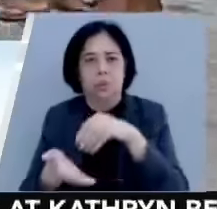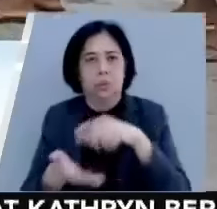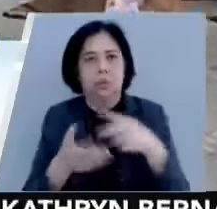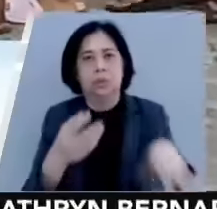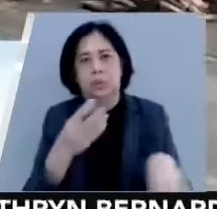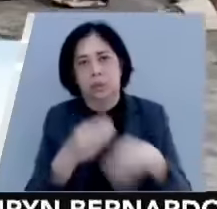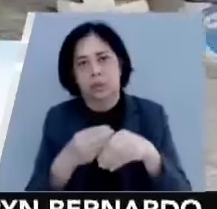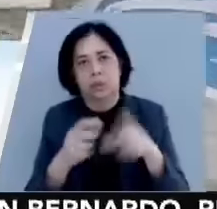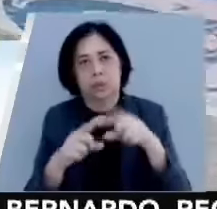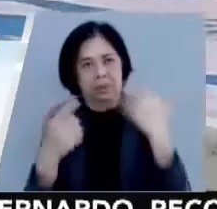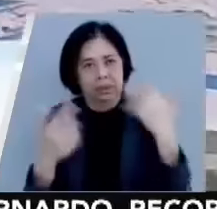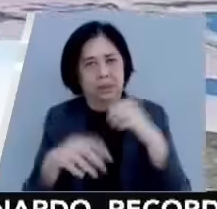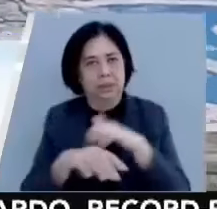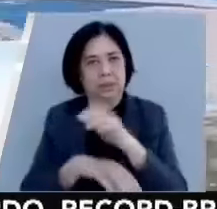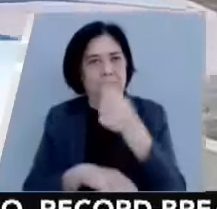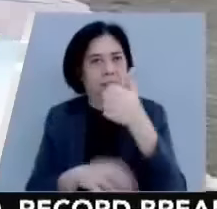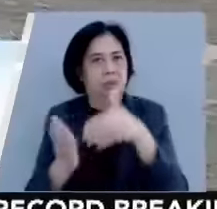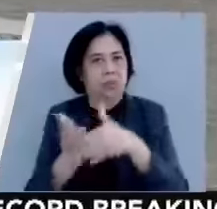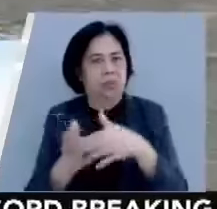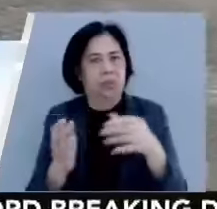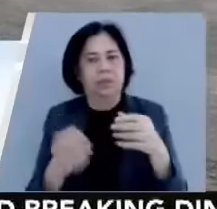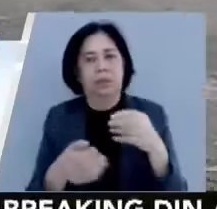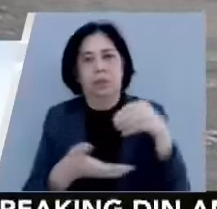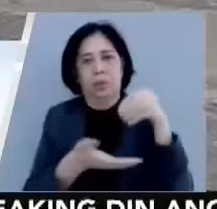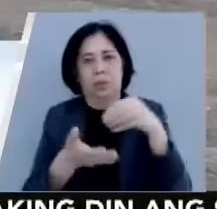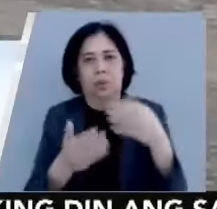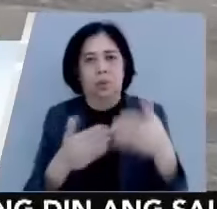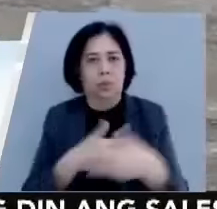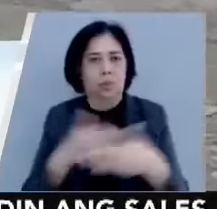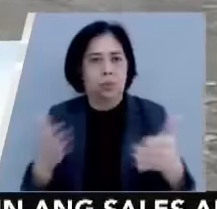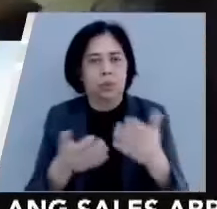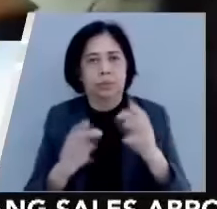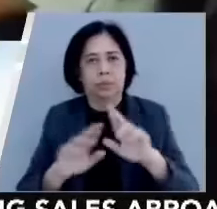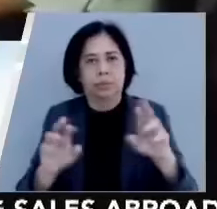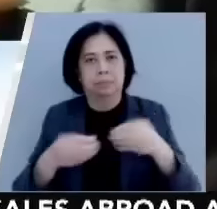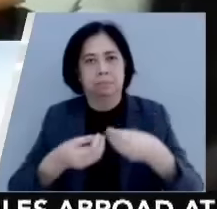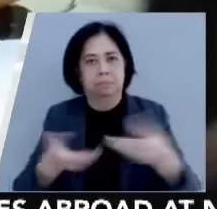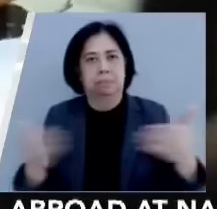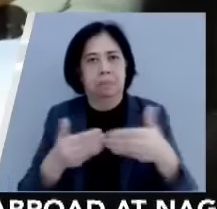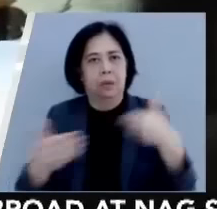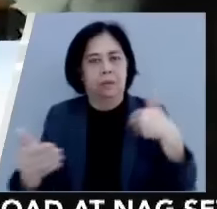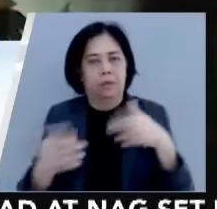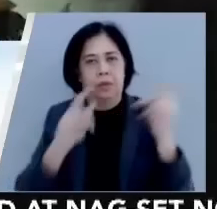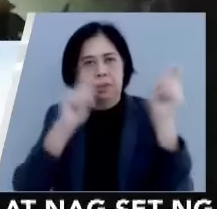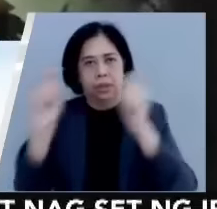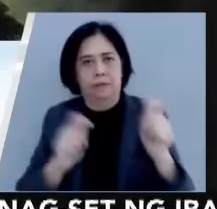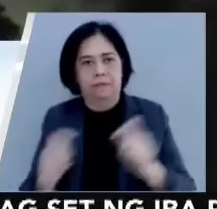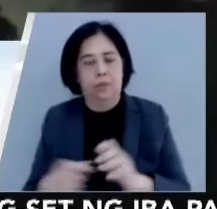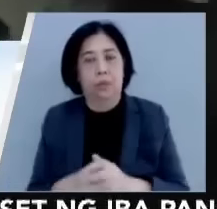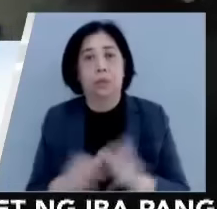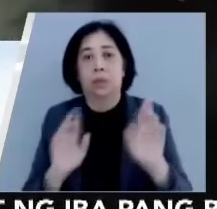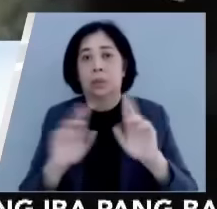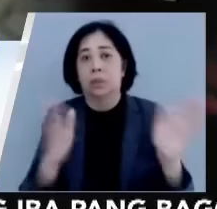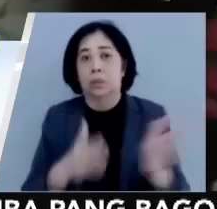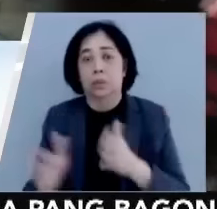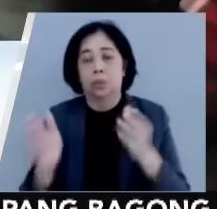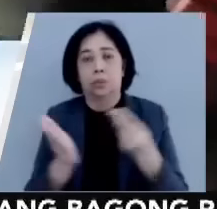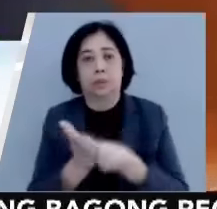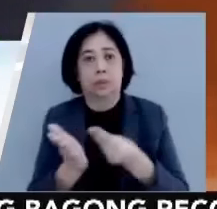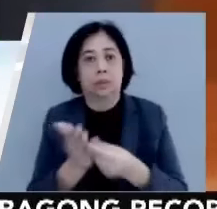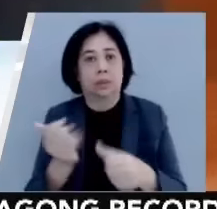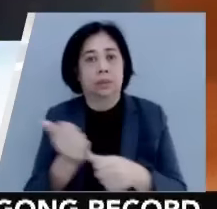naunang 10,000 family food packs na iprinaposition bago pa bumagyo. Inihanda na rin ang financial assistance sa mga